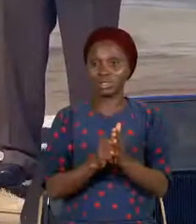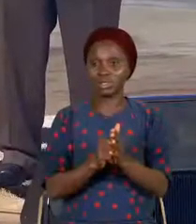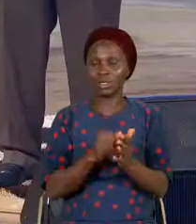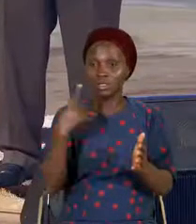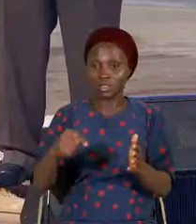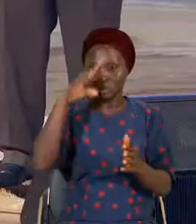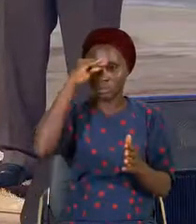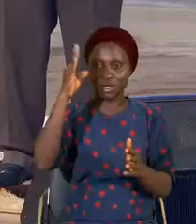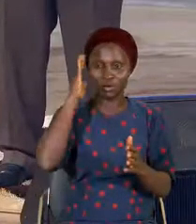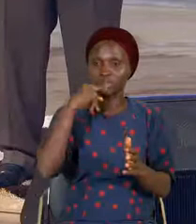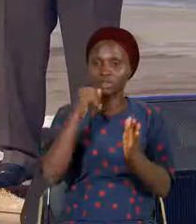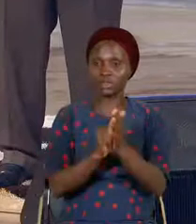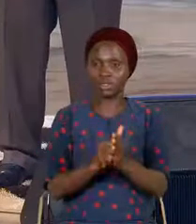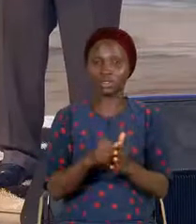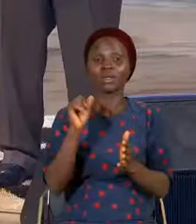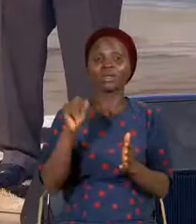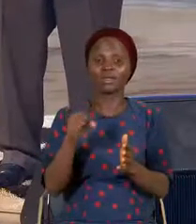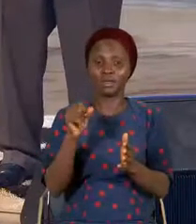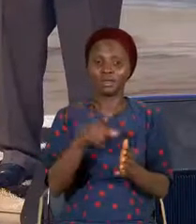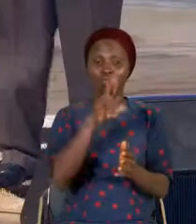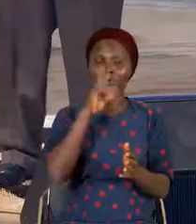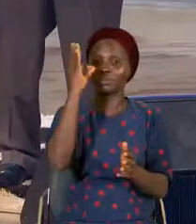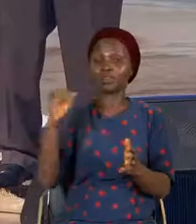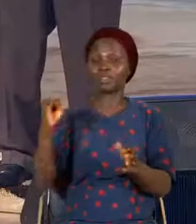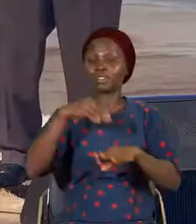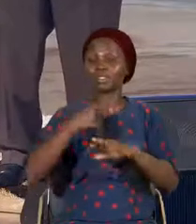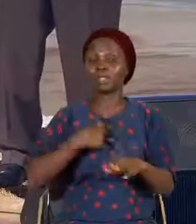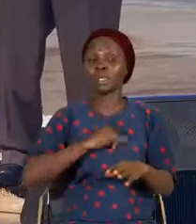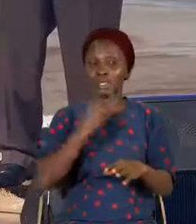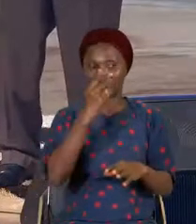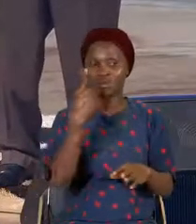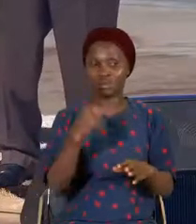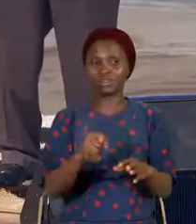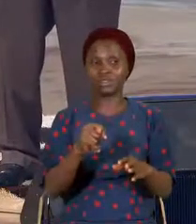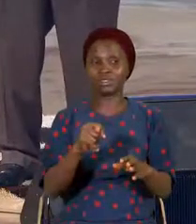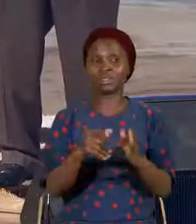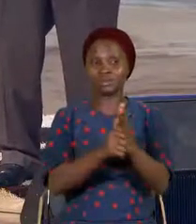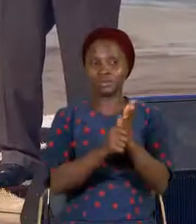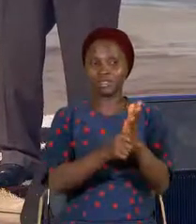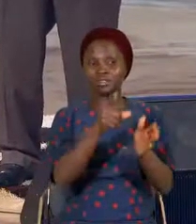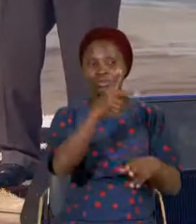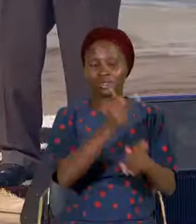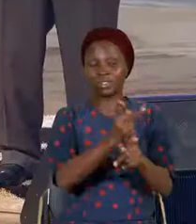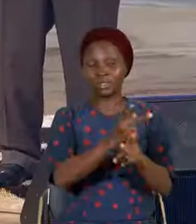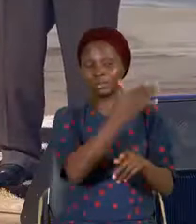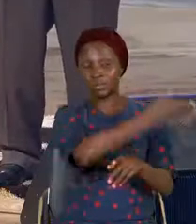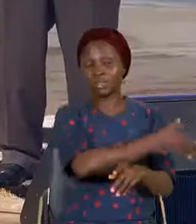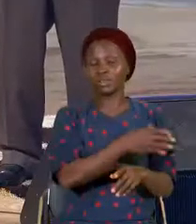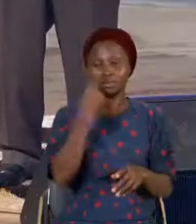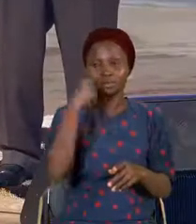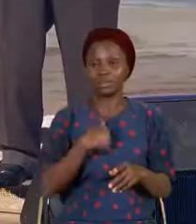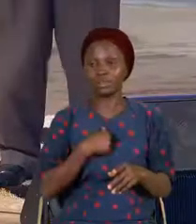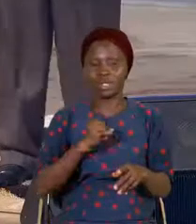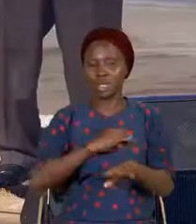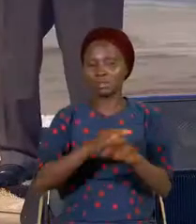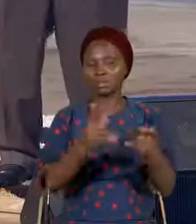problèmes. L'homme dit, tu me prêches, hein? J'ai vu ton miroir de femme, ton magazine de miroir de femme, balaie-moi